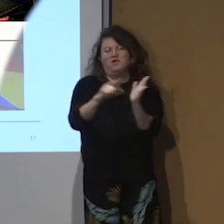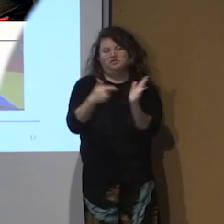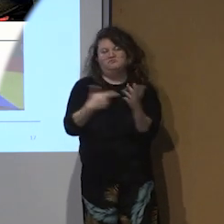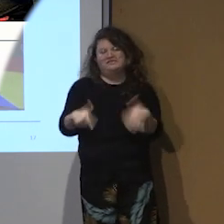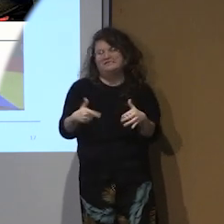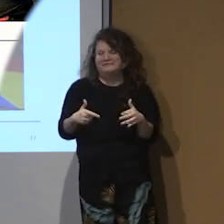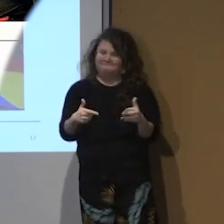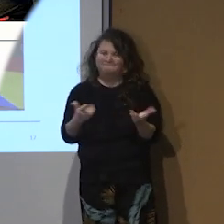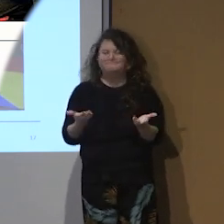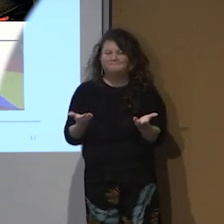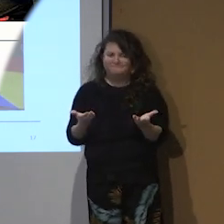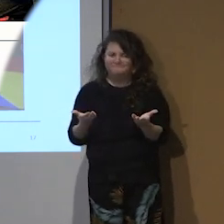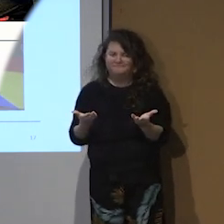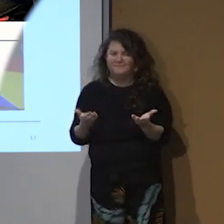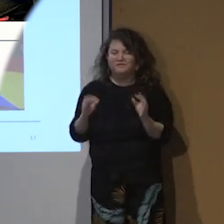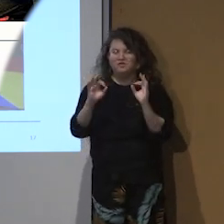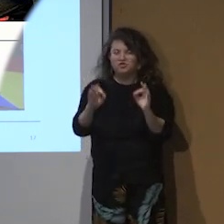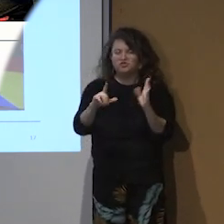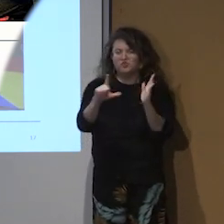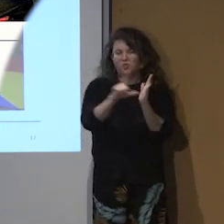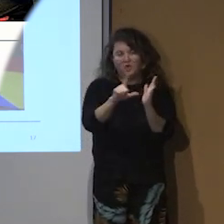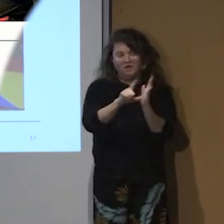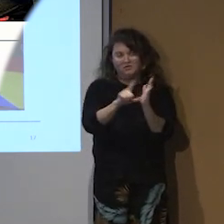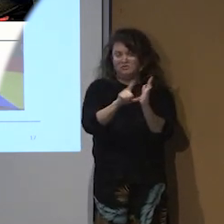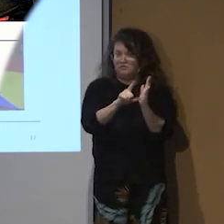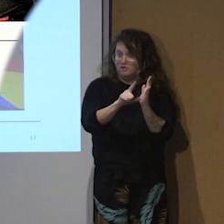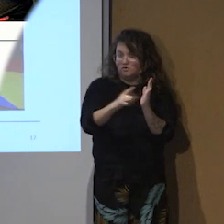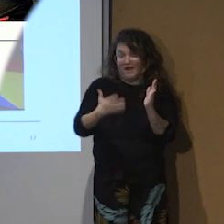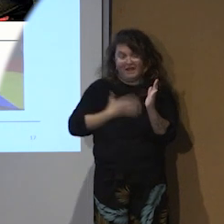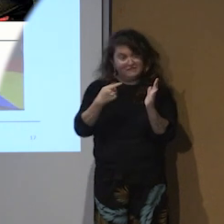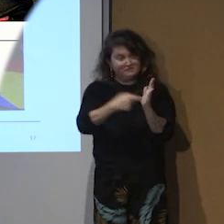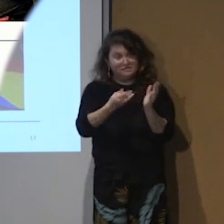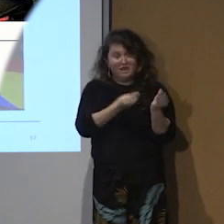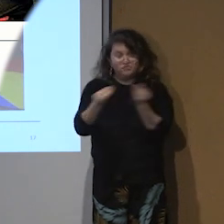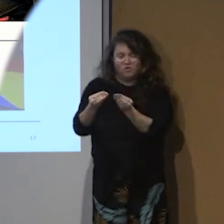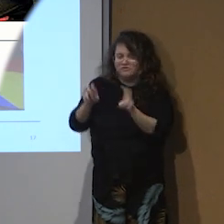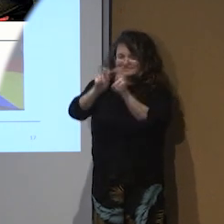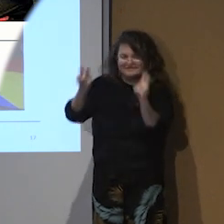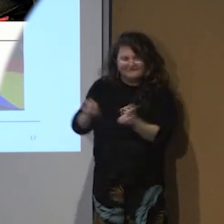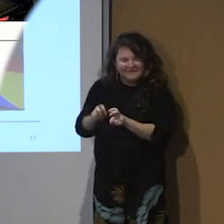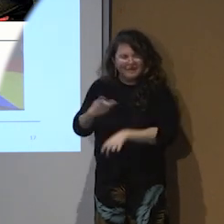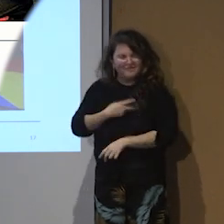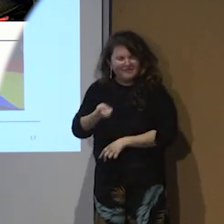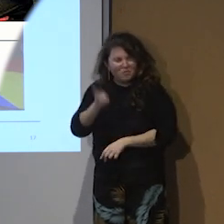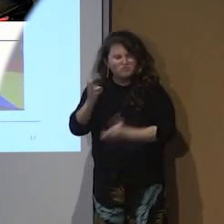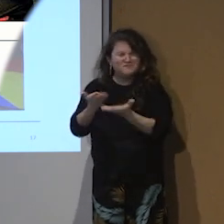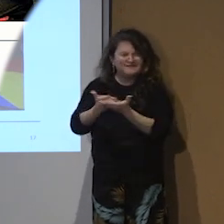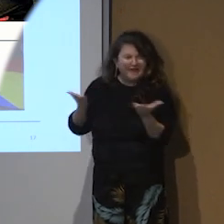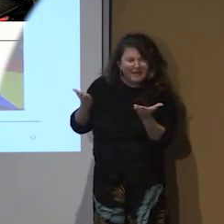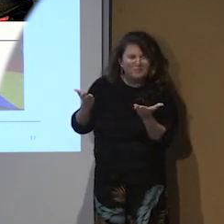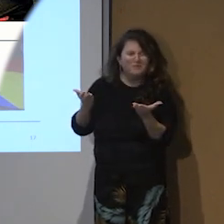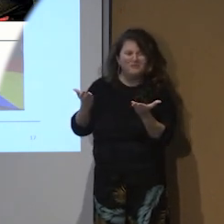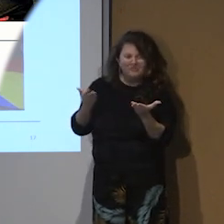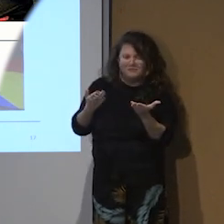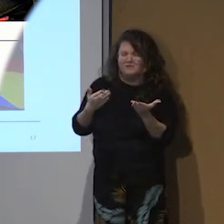Et cette loi va simplifier aussi le certificat médical de non-contre-indication au sport, qui a encore été simplifié après